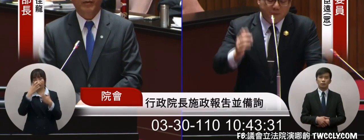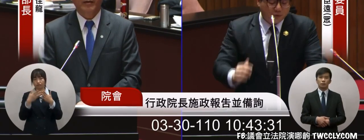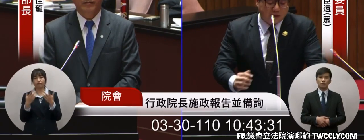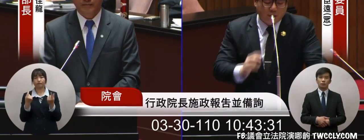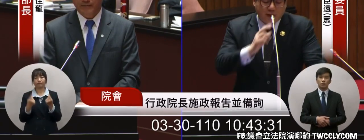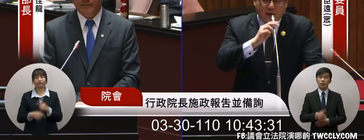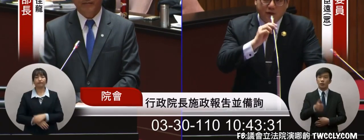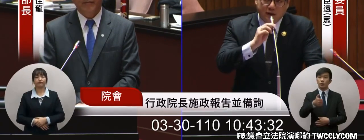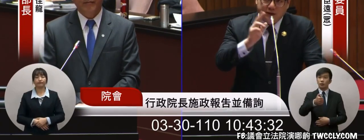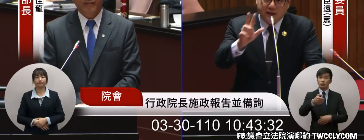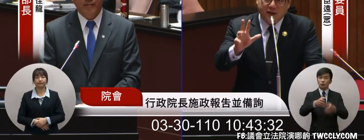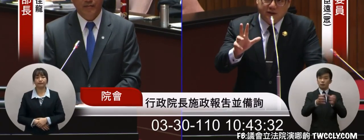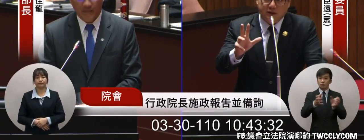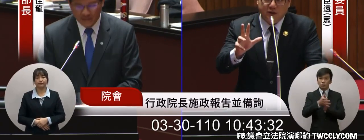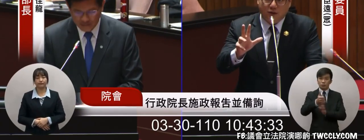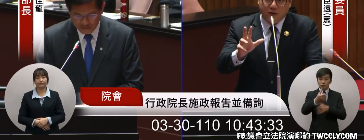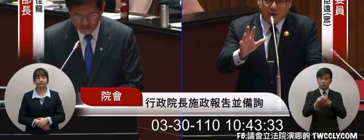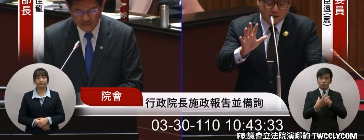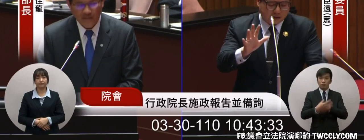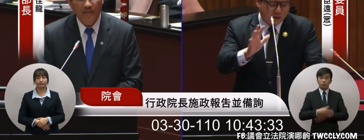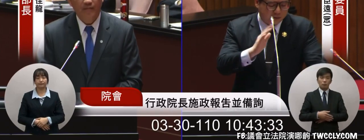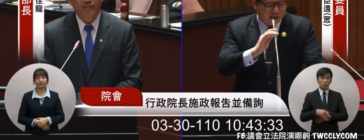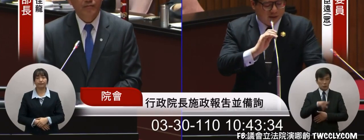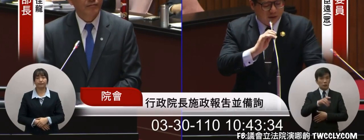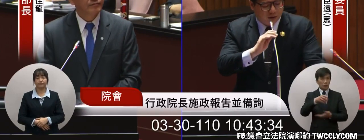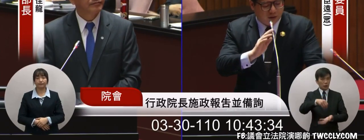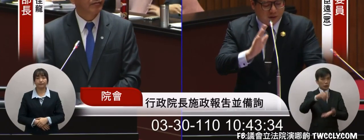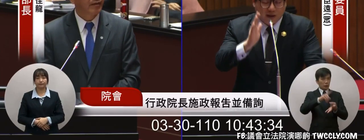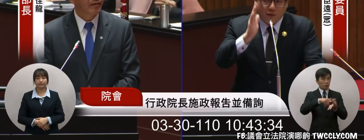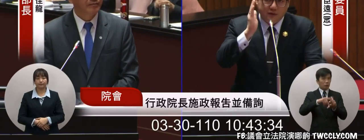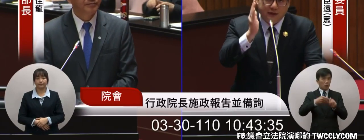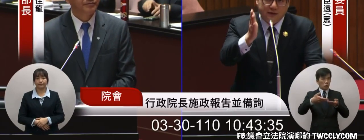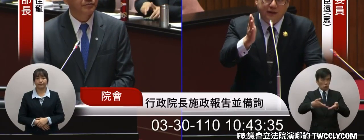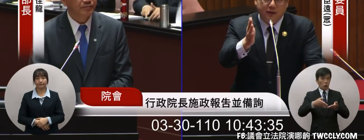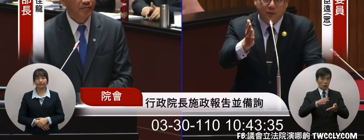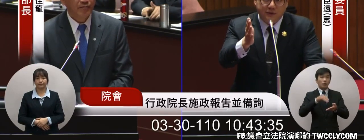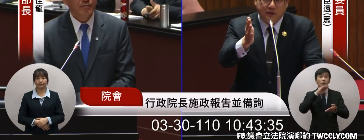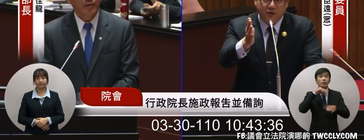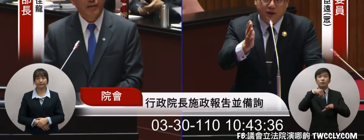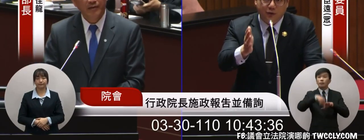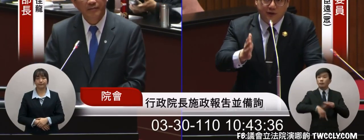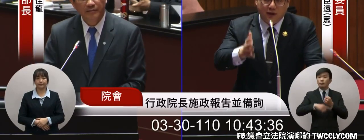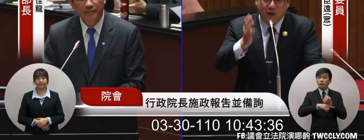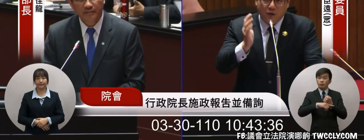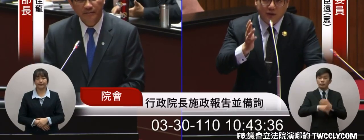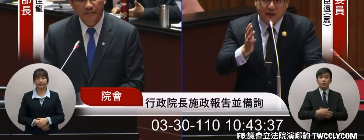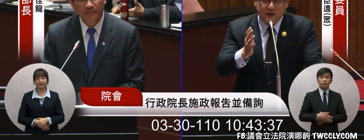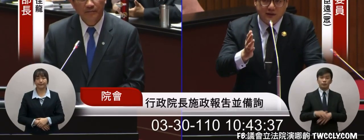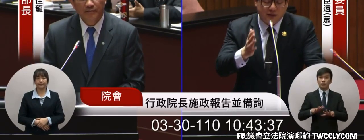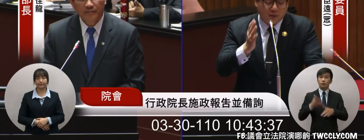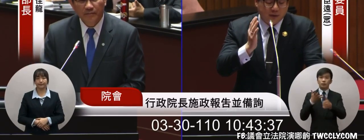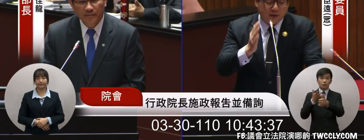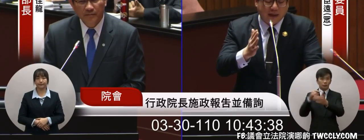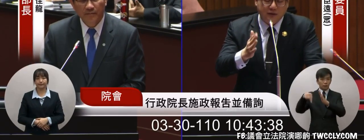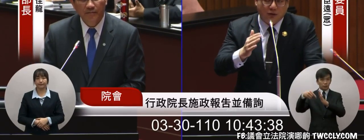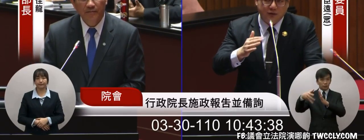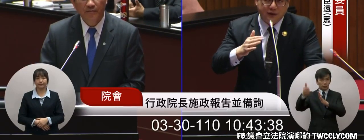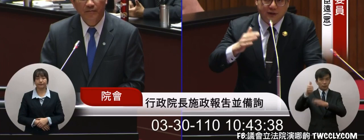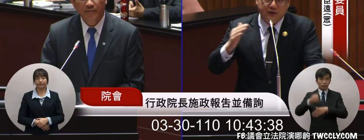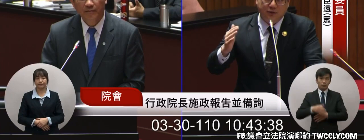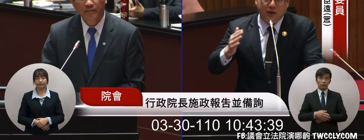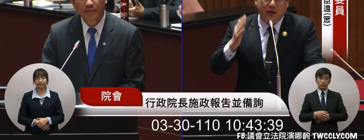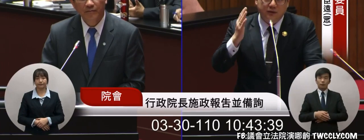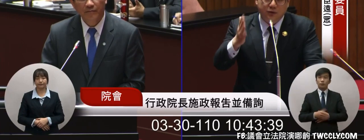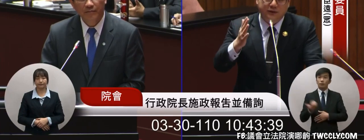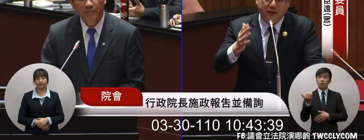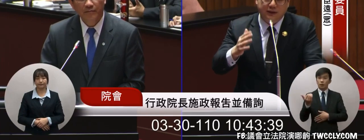好了謝謝部長回應我想你講到幾個重點等一下我們再來深究那我這一題我們先救教院長我想其實我們當